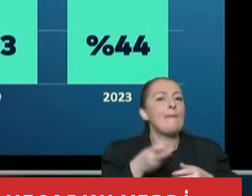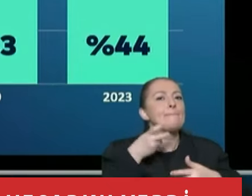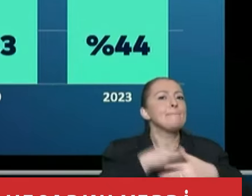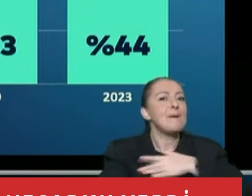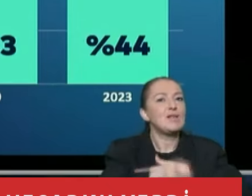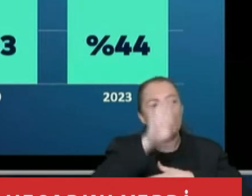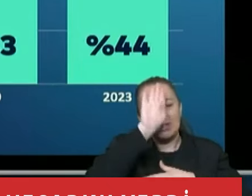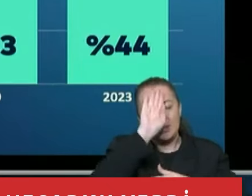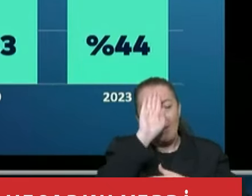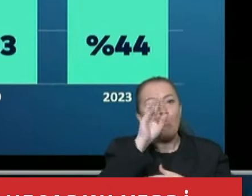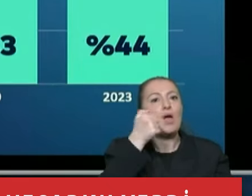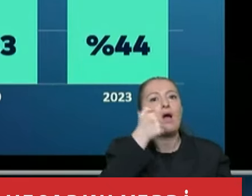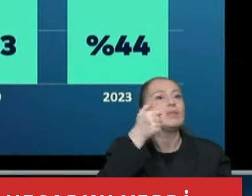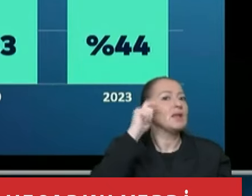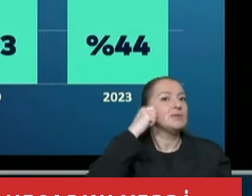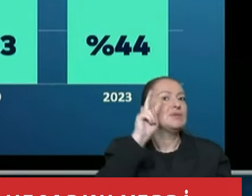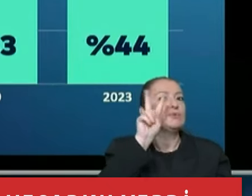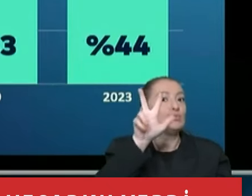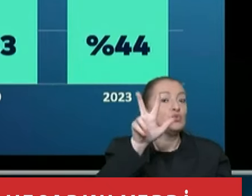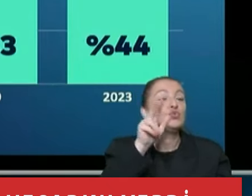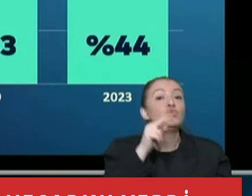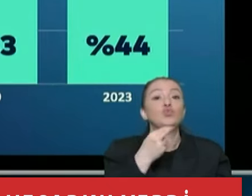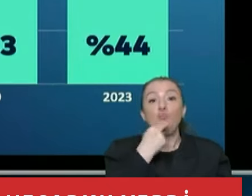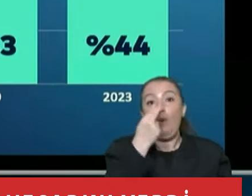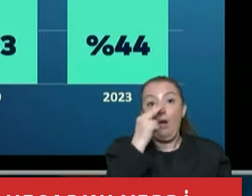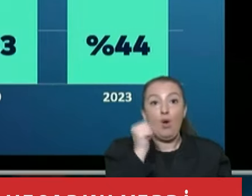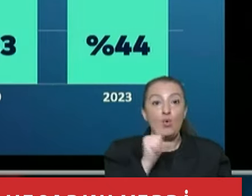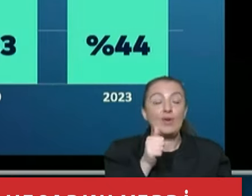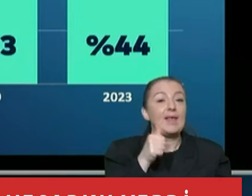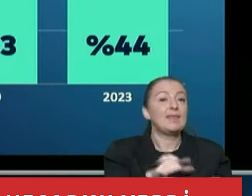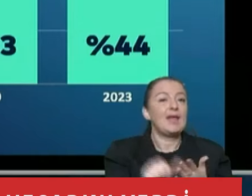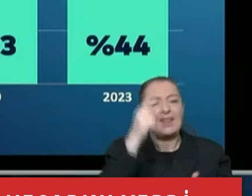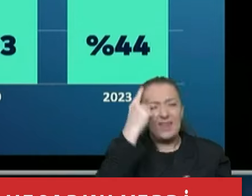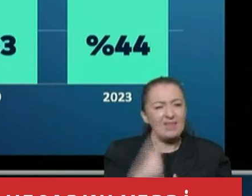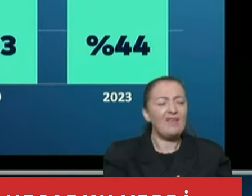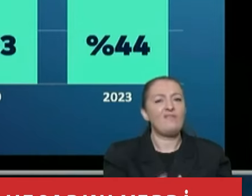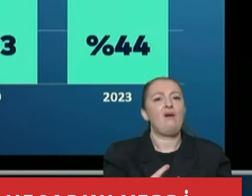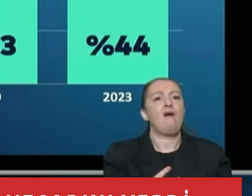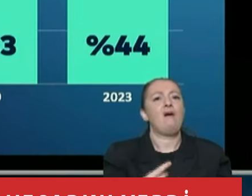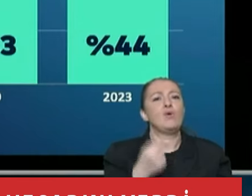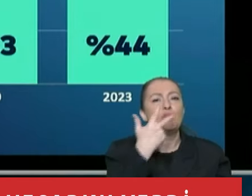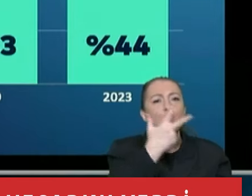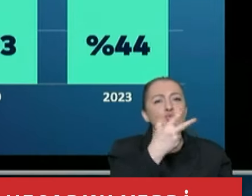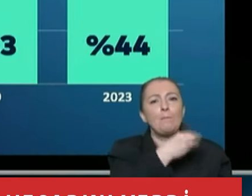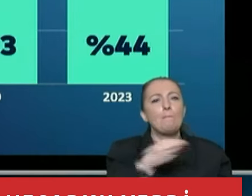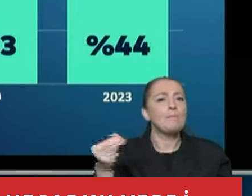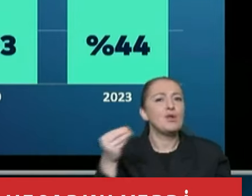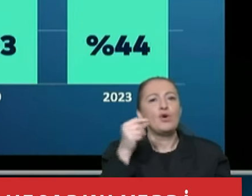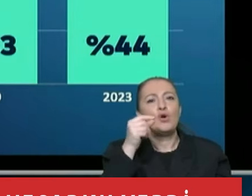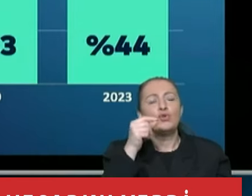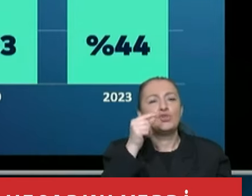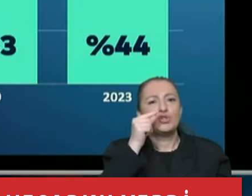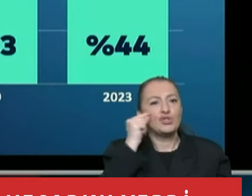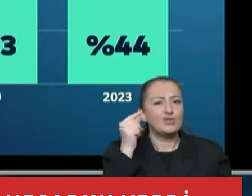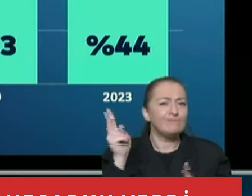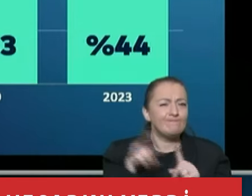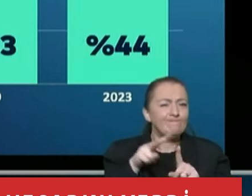İstanbul 6 Ekim 2023 Cuma günü tarihinde ilk defa 3 milyon yolculuk barajını